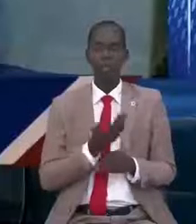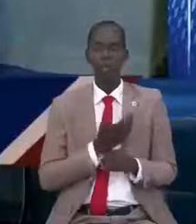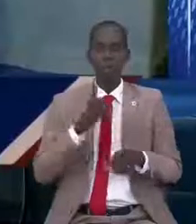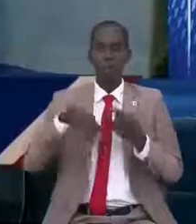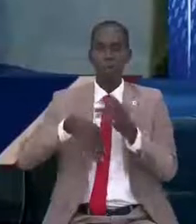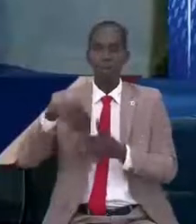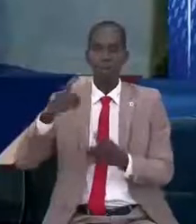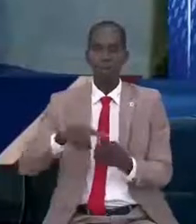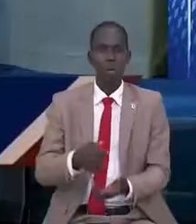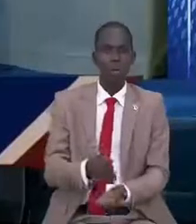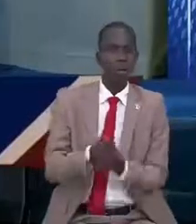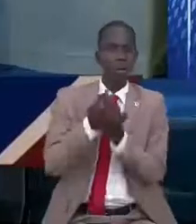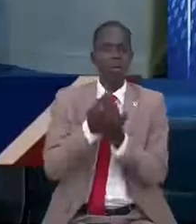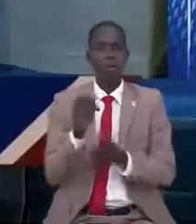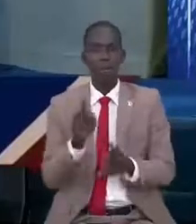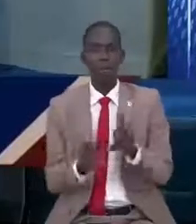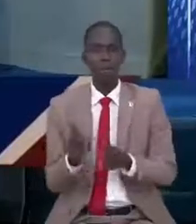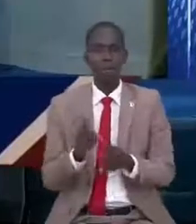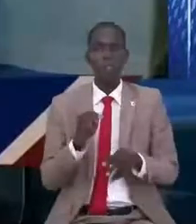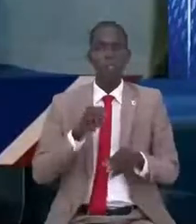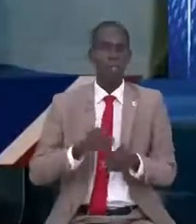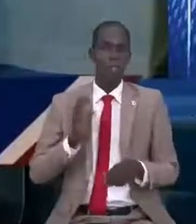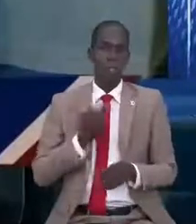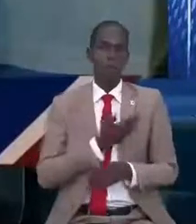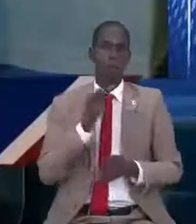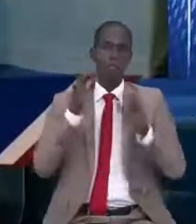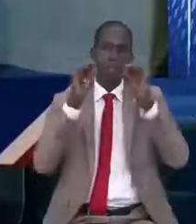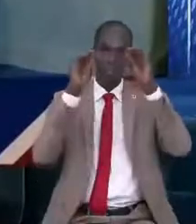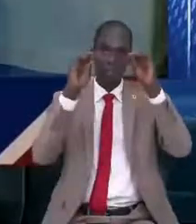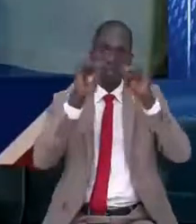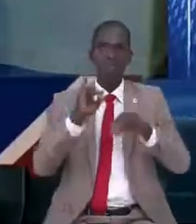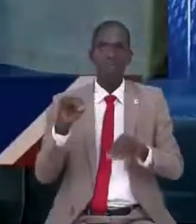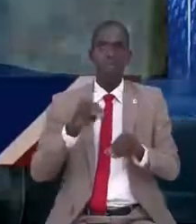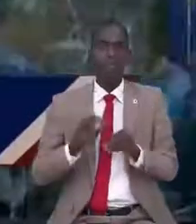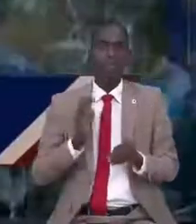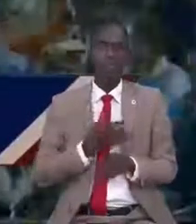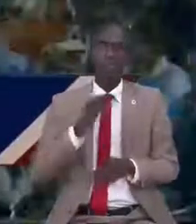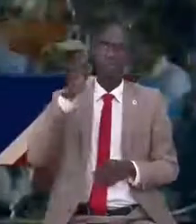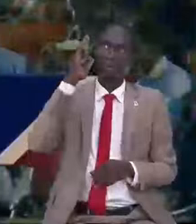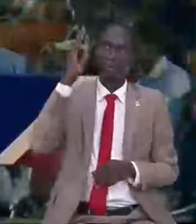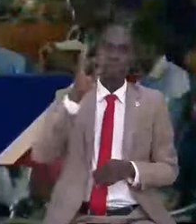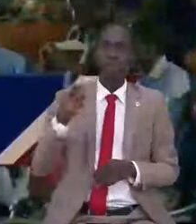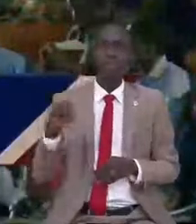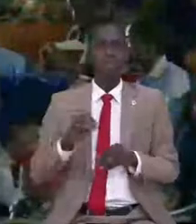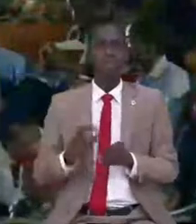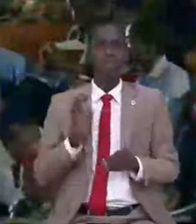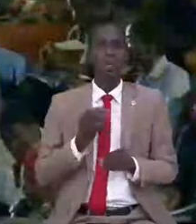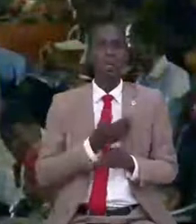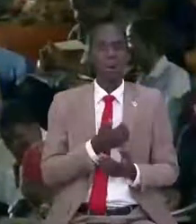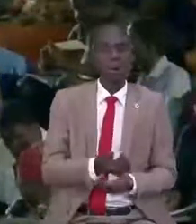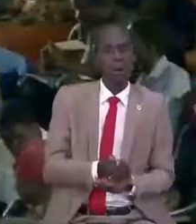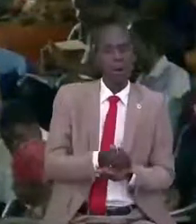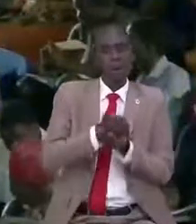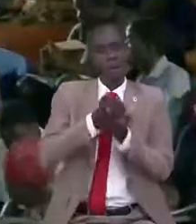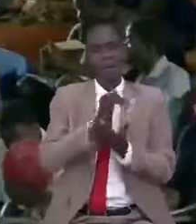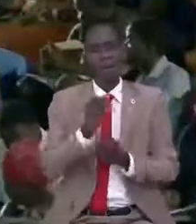et en prêtant mes forces, et dans notre enseignement, et en